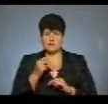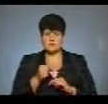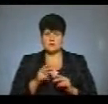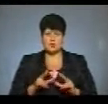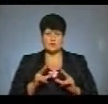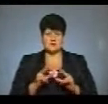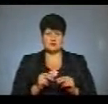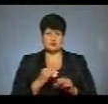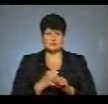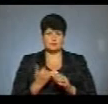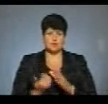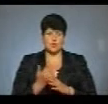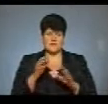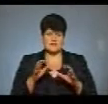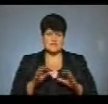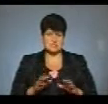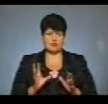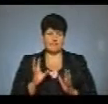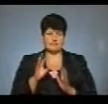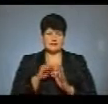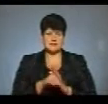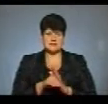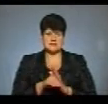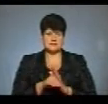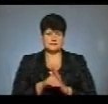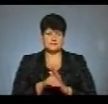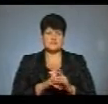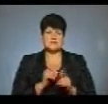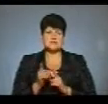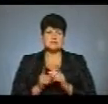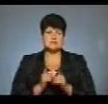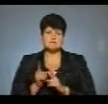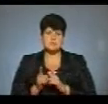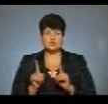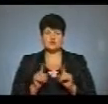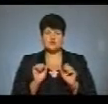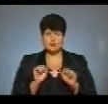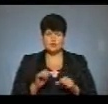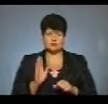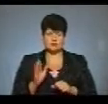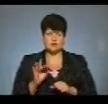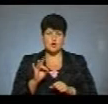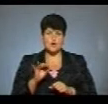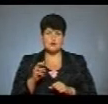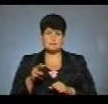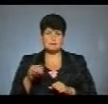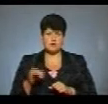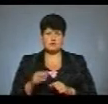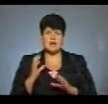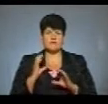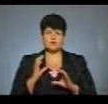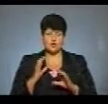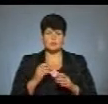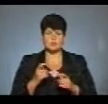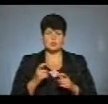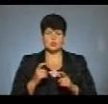обіцяють зробити новий закон, там, внести зміни, що можна буде розмитнювати і автобуси, і